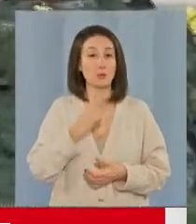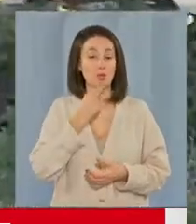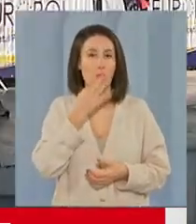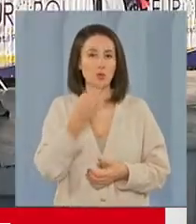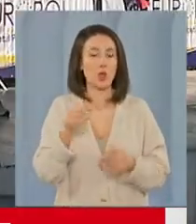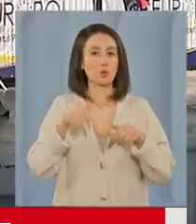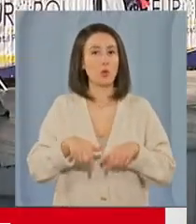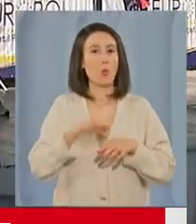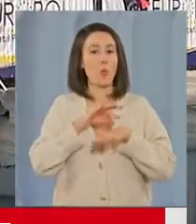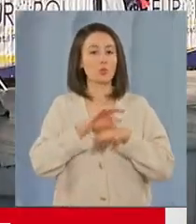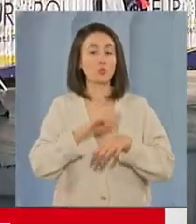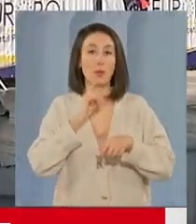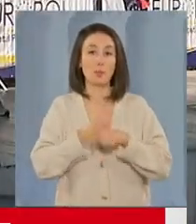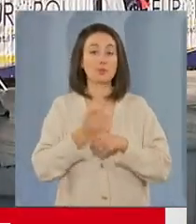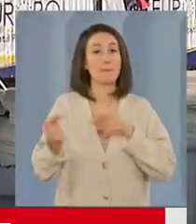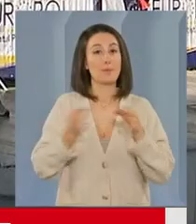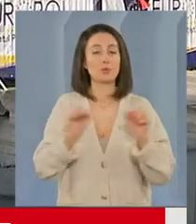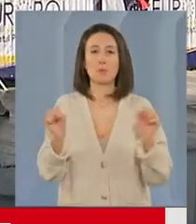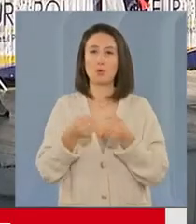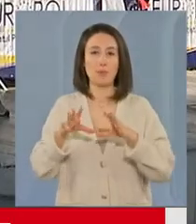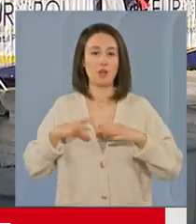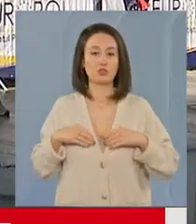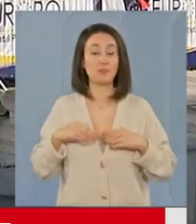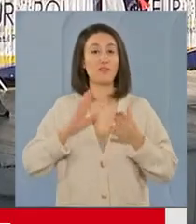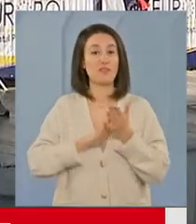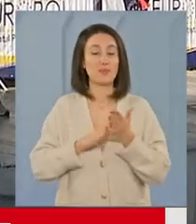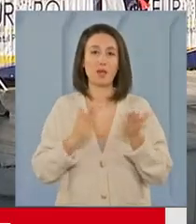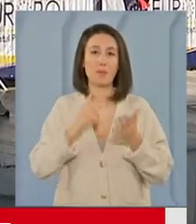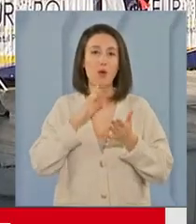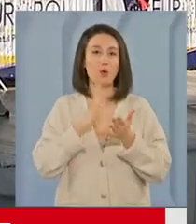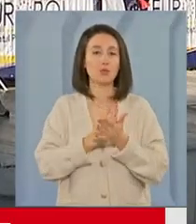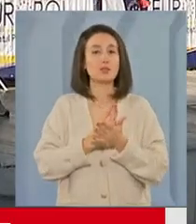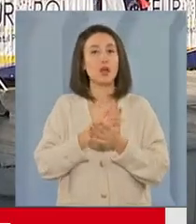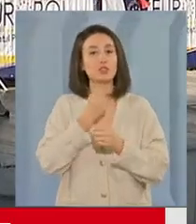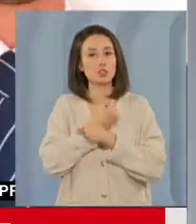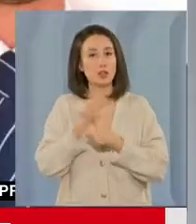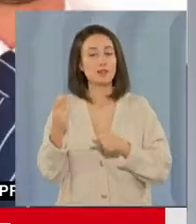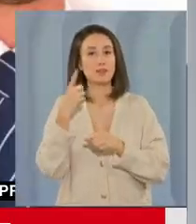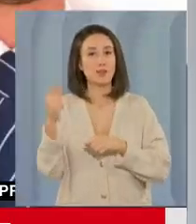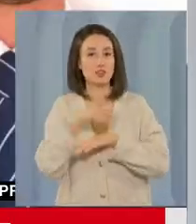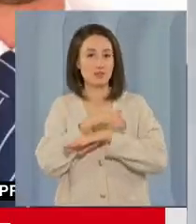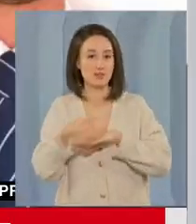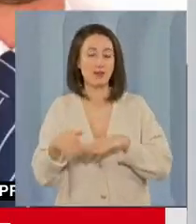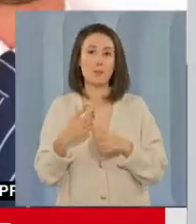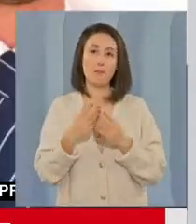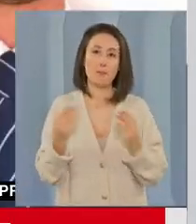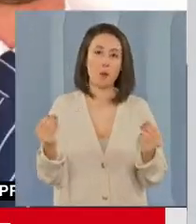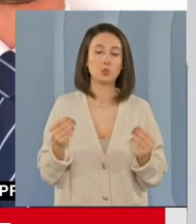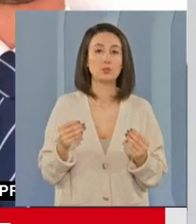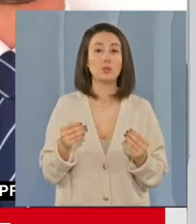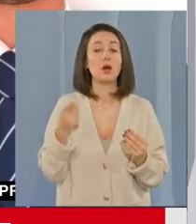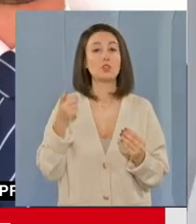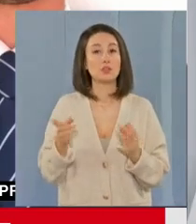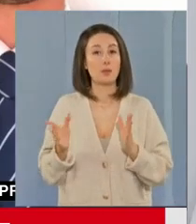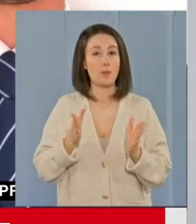declară că actuala conducere a impus măsuri inacceptabile, fapt ce îi face să fie mai hotărâți ca niciodată să iasă în stradă. Mai mult decât atât, în